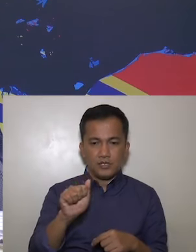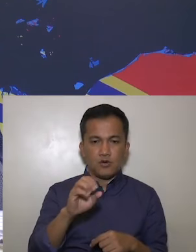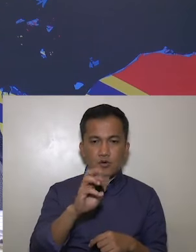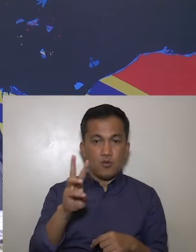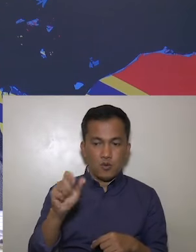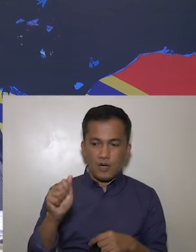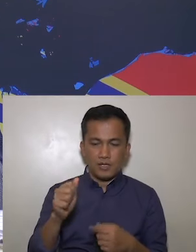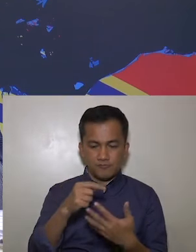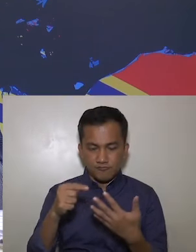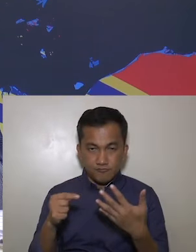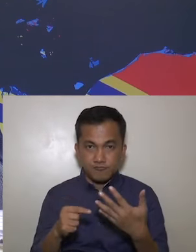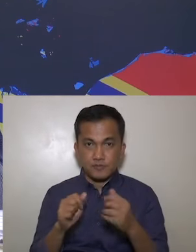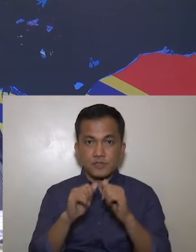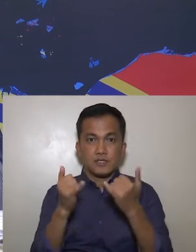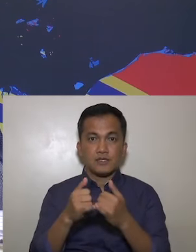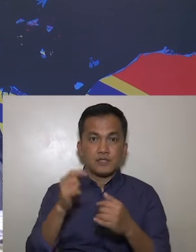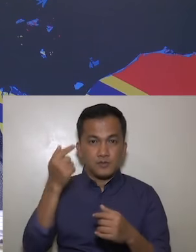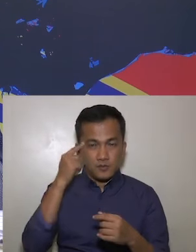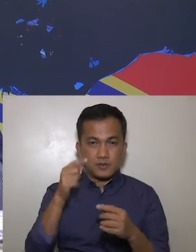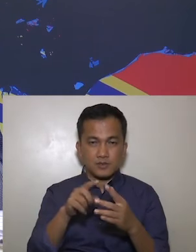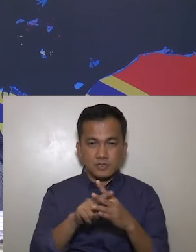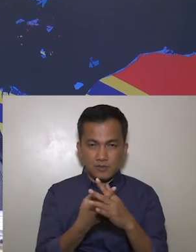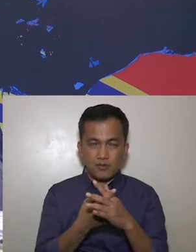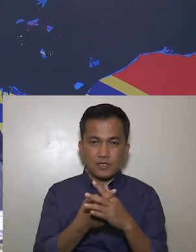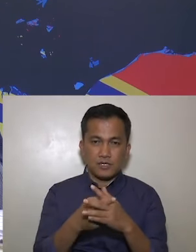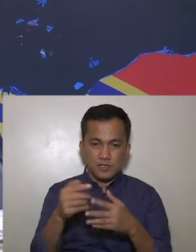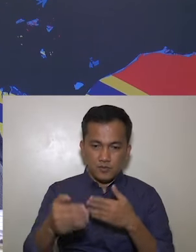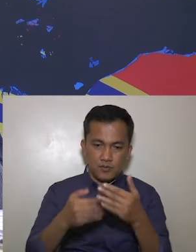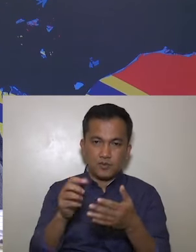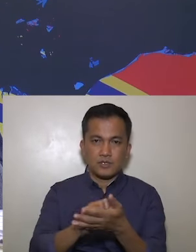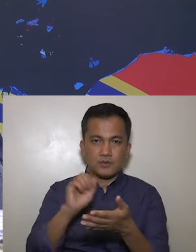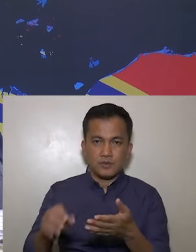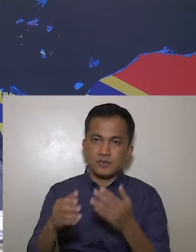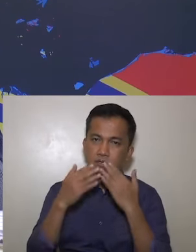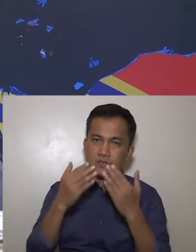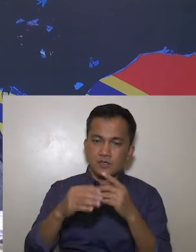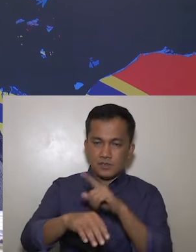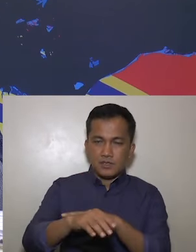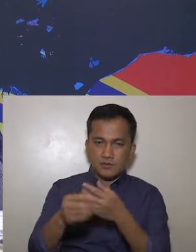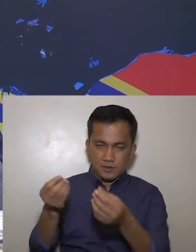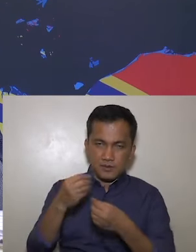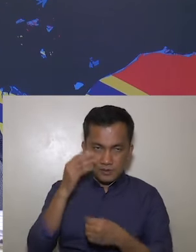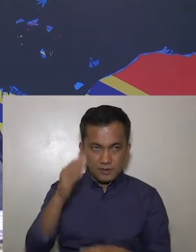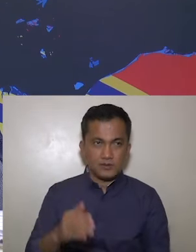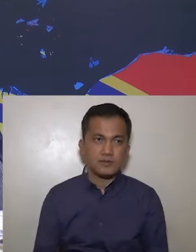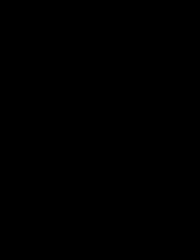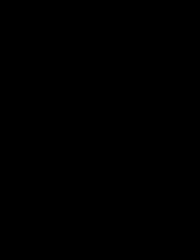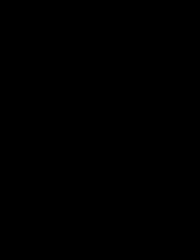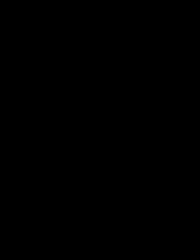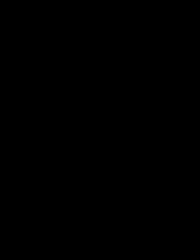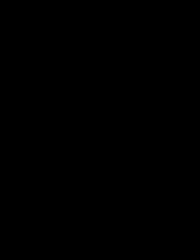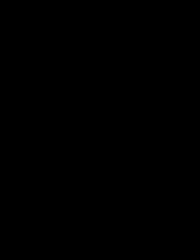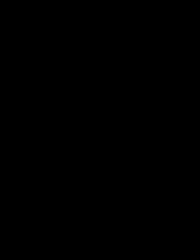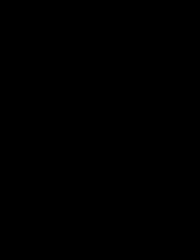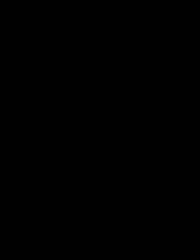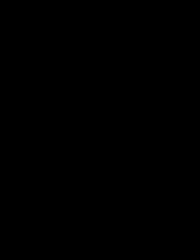POA at sa OWA kung ano pa mga ensya ng gobyerno para umpisa na po yung deportation proceeding nyo sir ha. Salamat po sa time na binigay nyo sa amin sir.